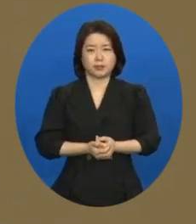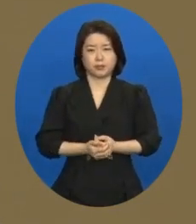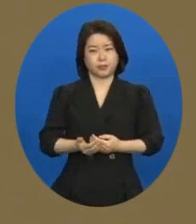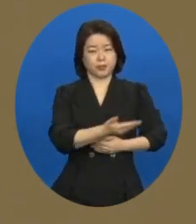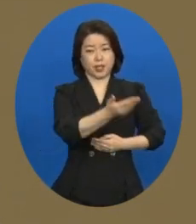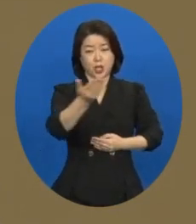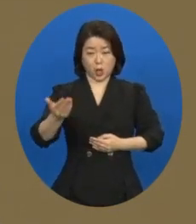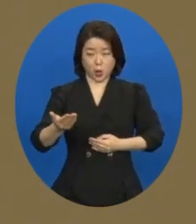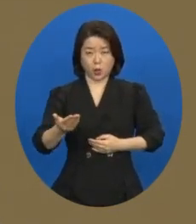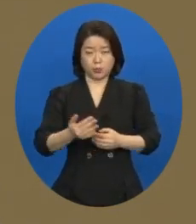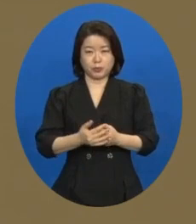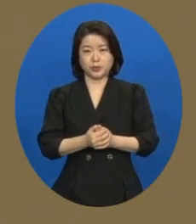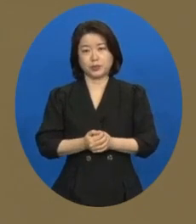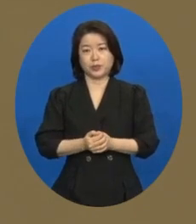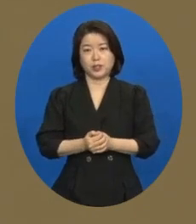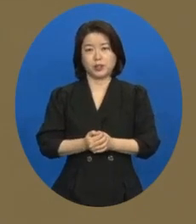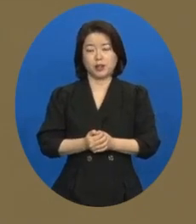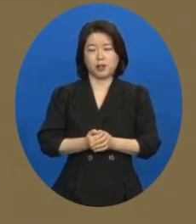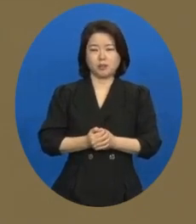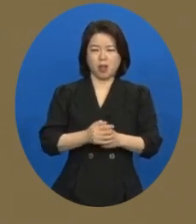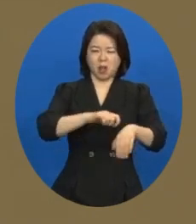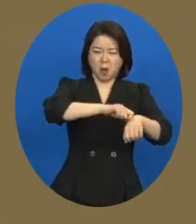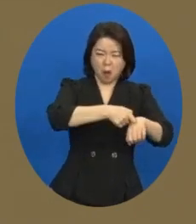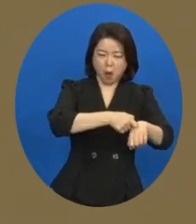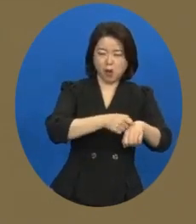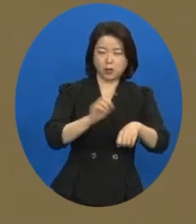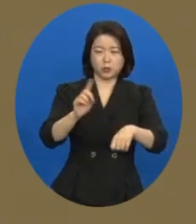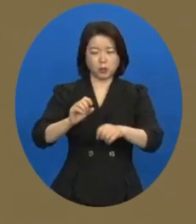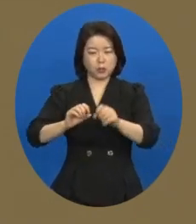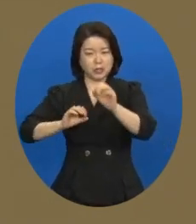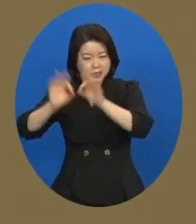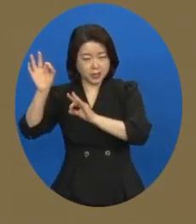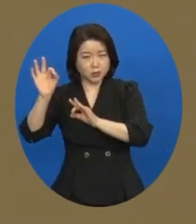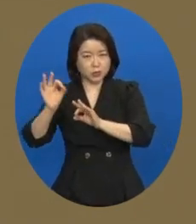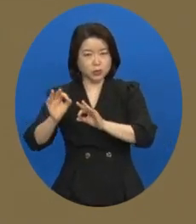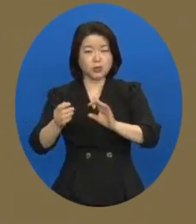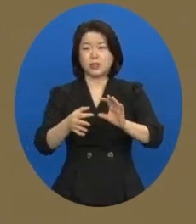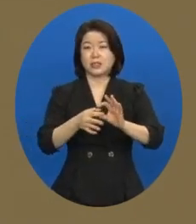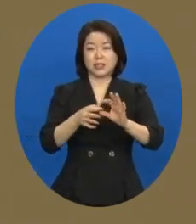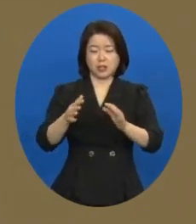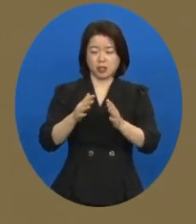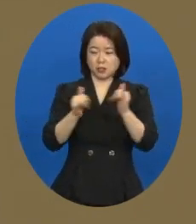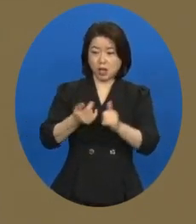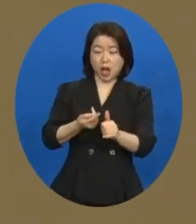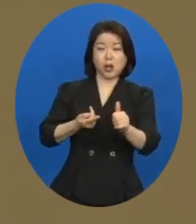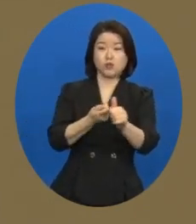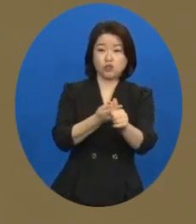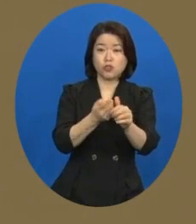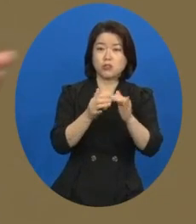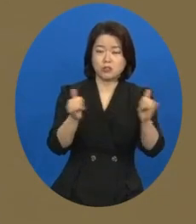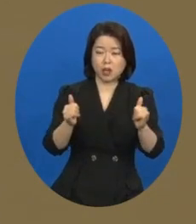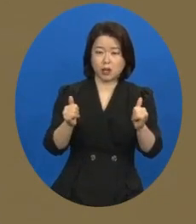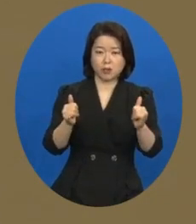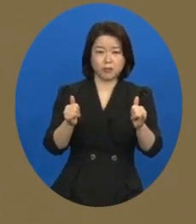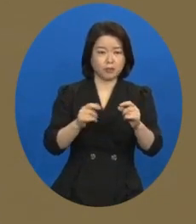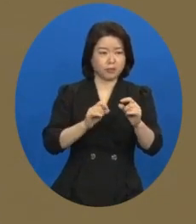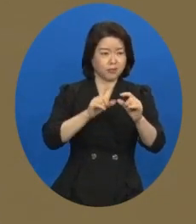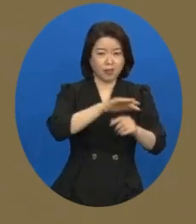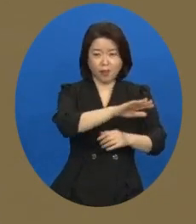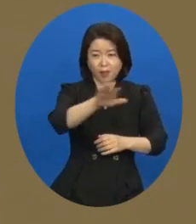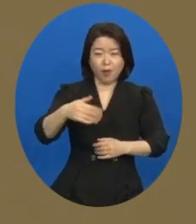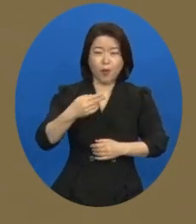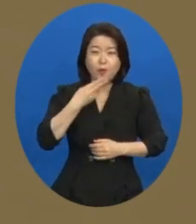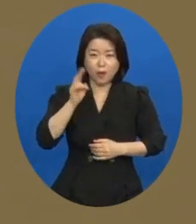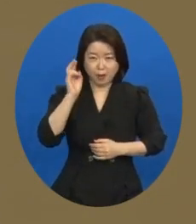여러분 중에는 뭐 고의든 또는 실수든 사람을 죽인 사람은 아마 거의 없으실